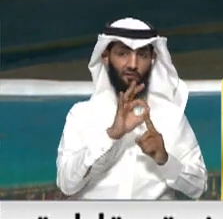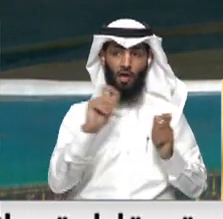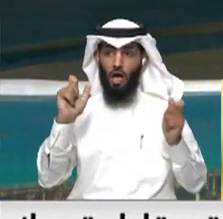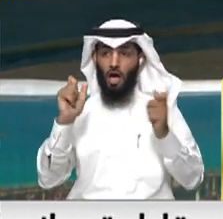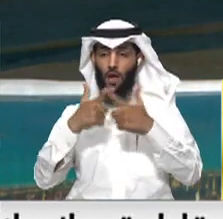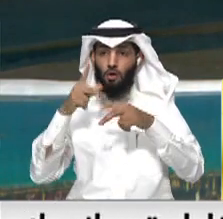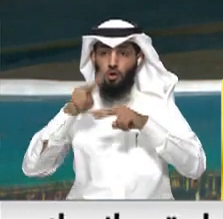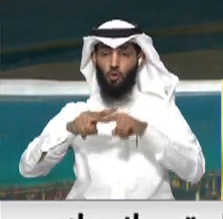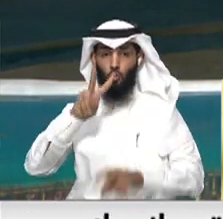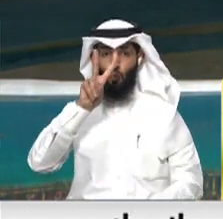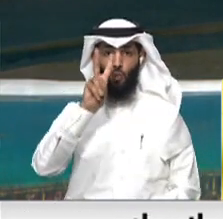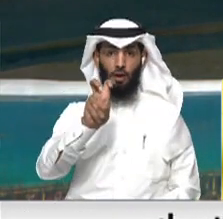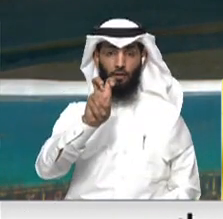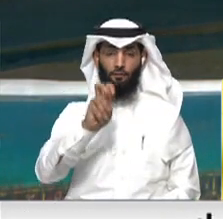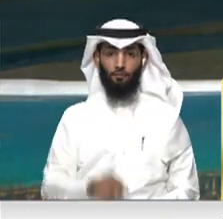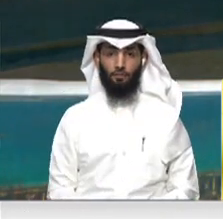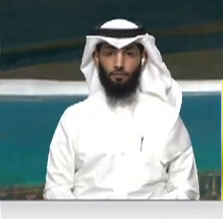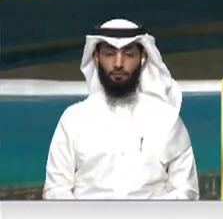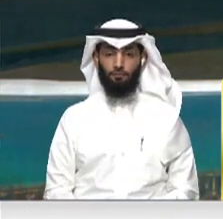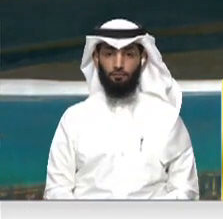لإطلاق النار في غزة.